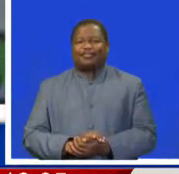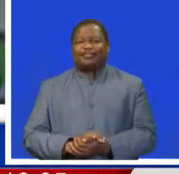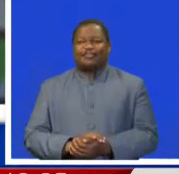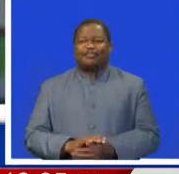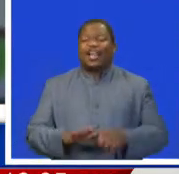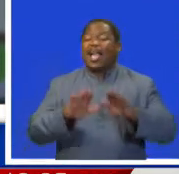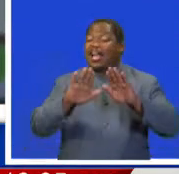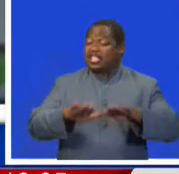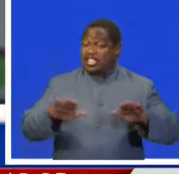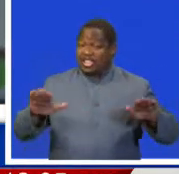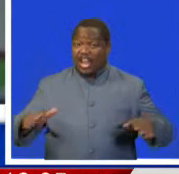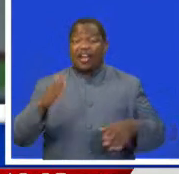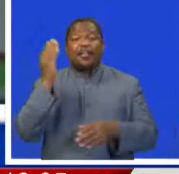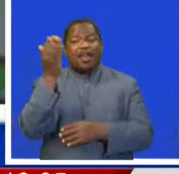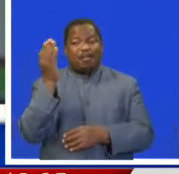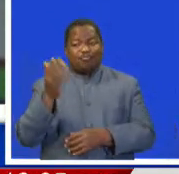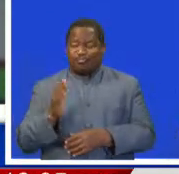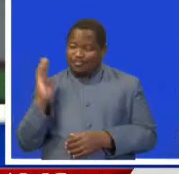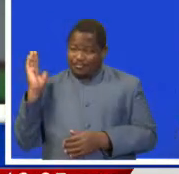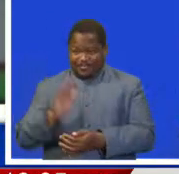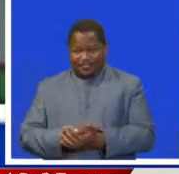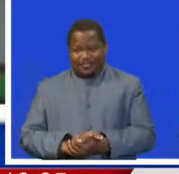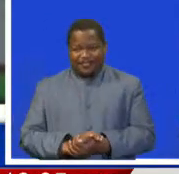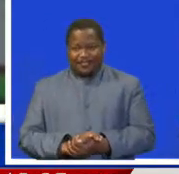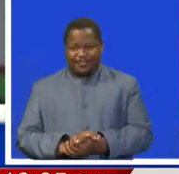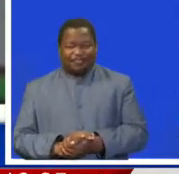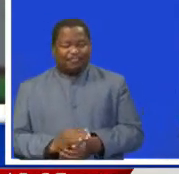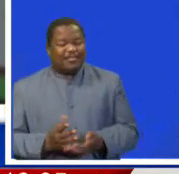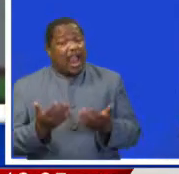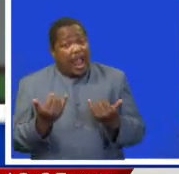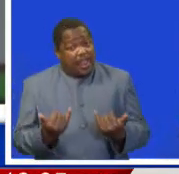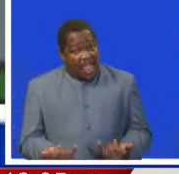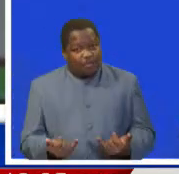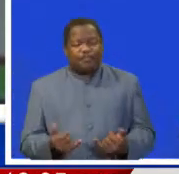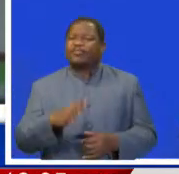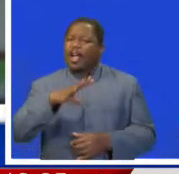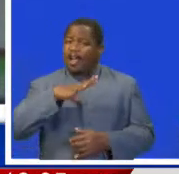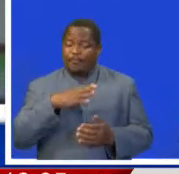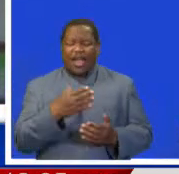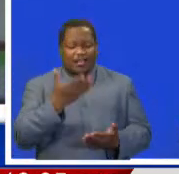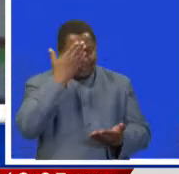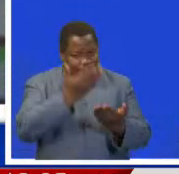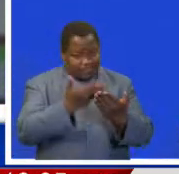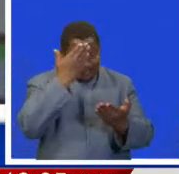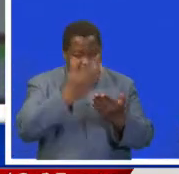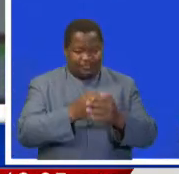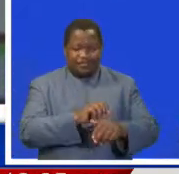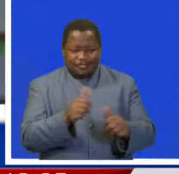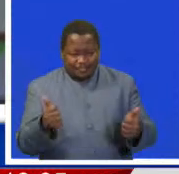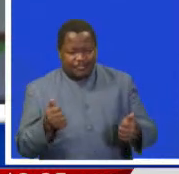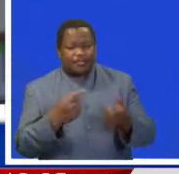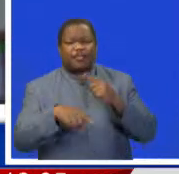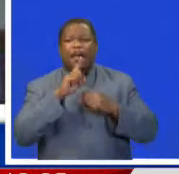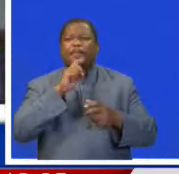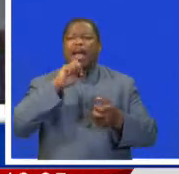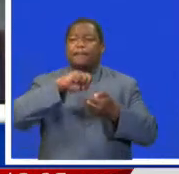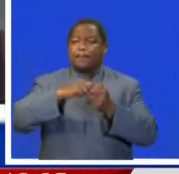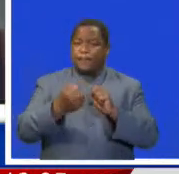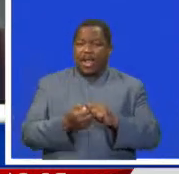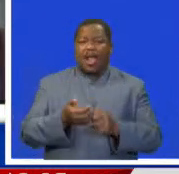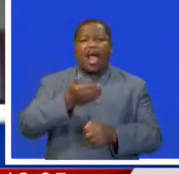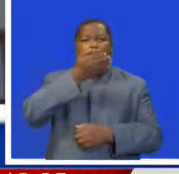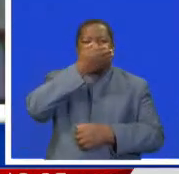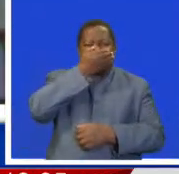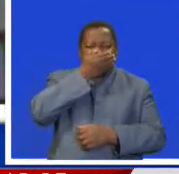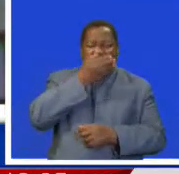akufundzeki mani kahle ngalokuthi kunabo kunanayo imfatabo mask la. Manje ngiyalo nje lokusekushisa kakhulu